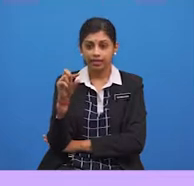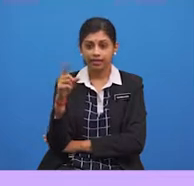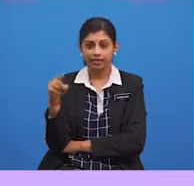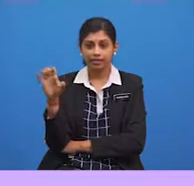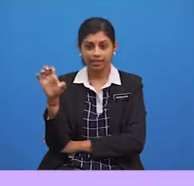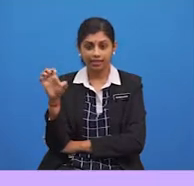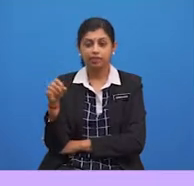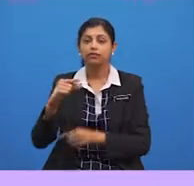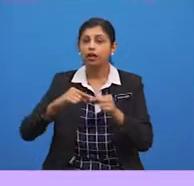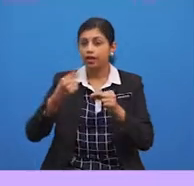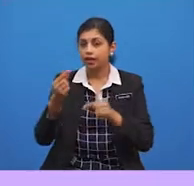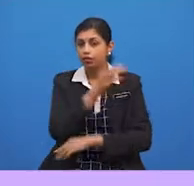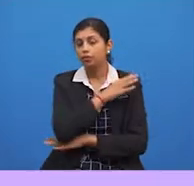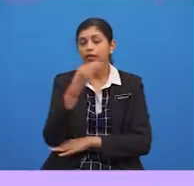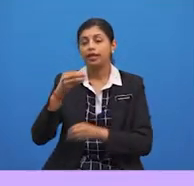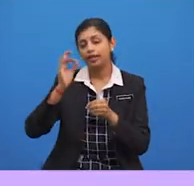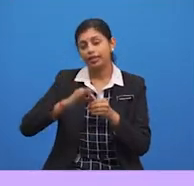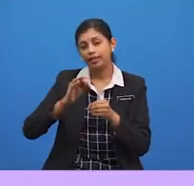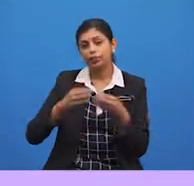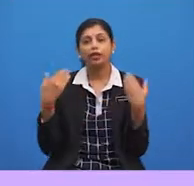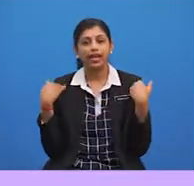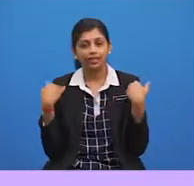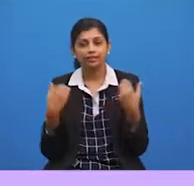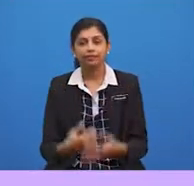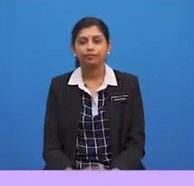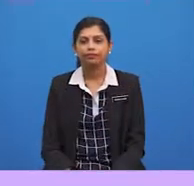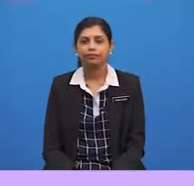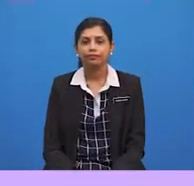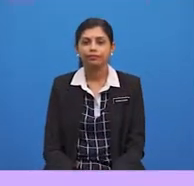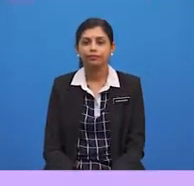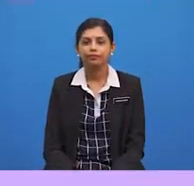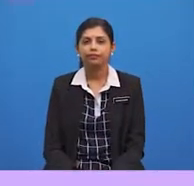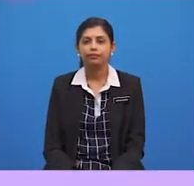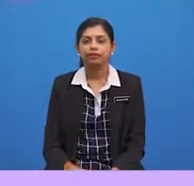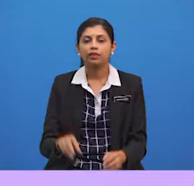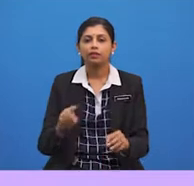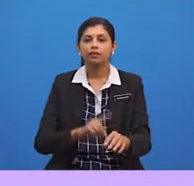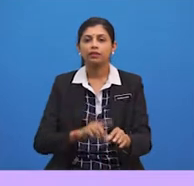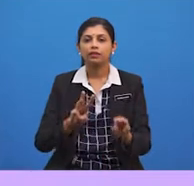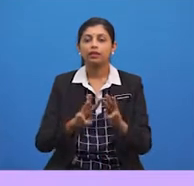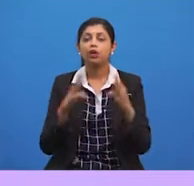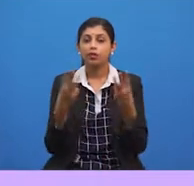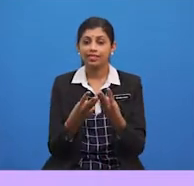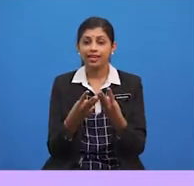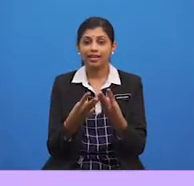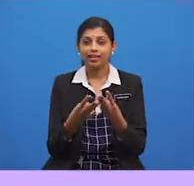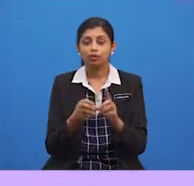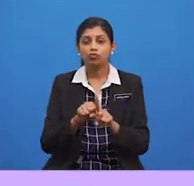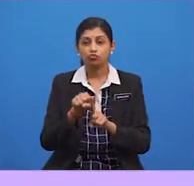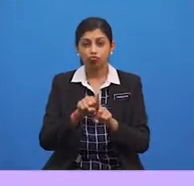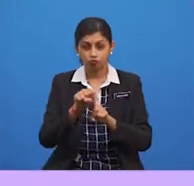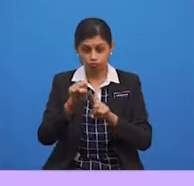juga ditanam di kawasan suhu sederhana panas iaitu